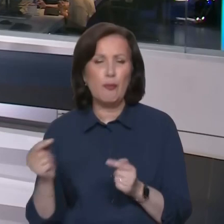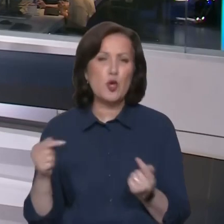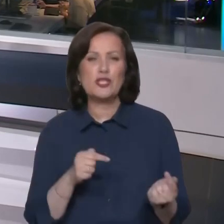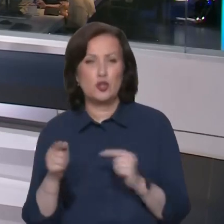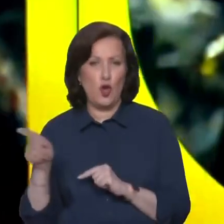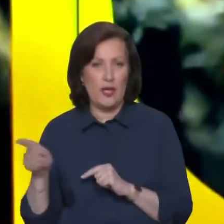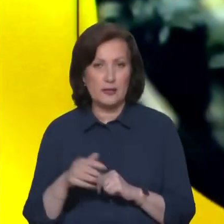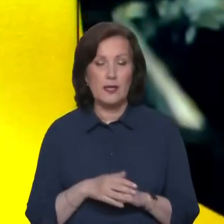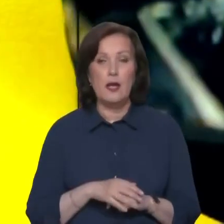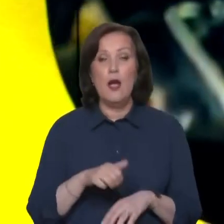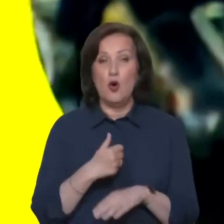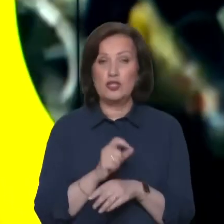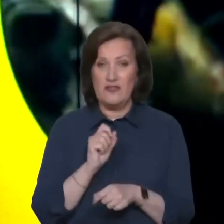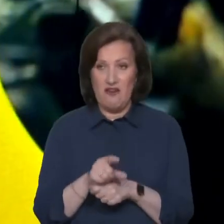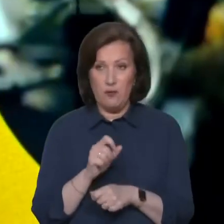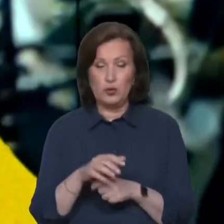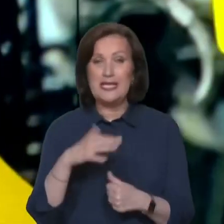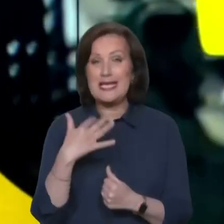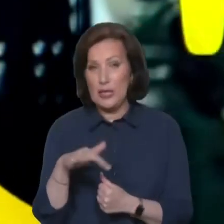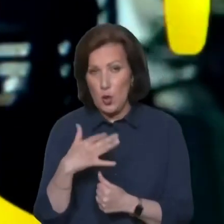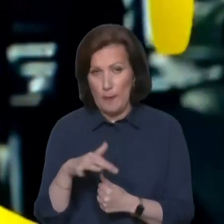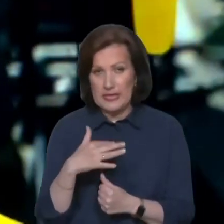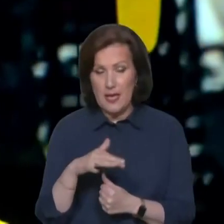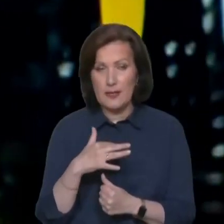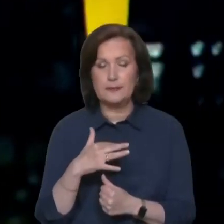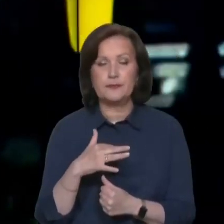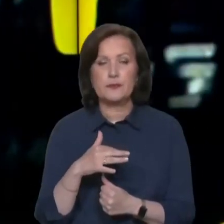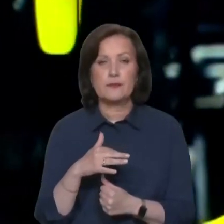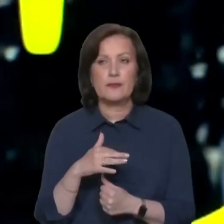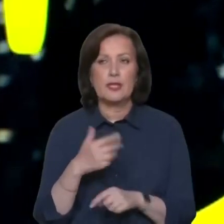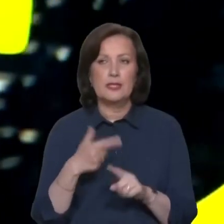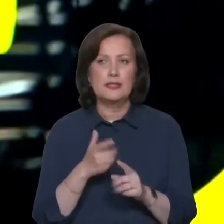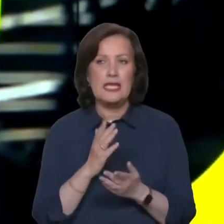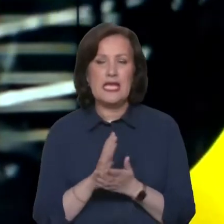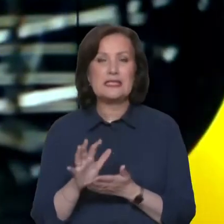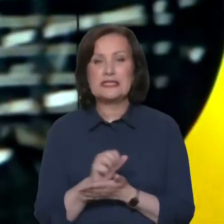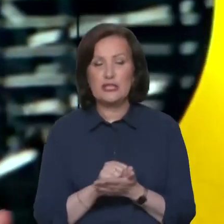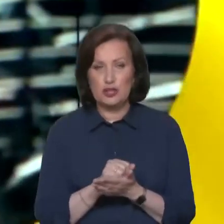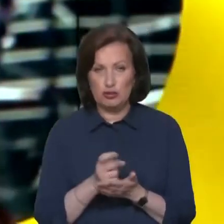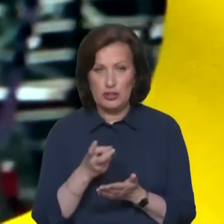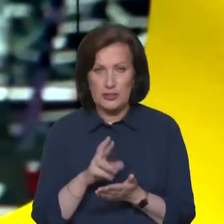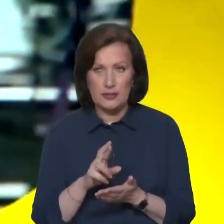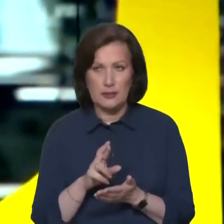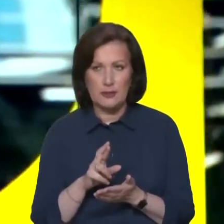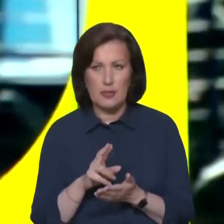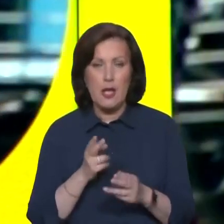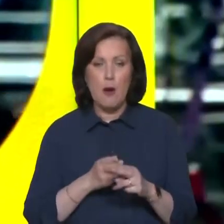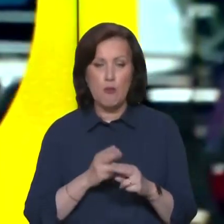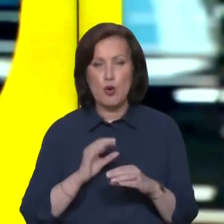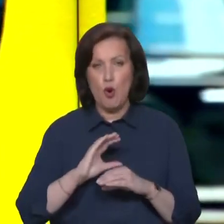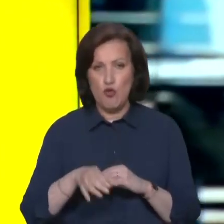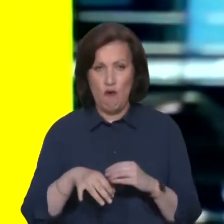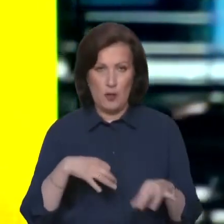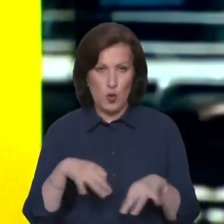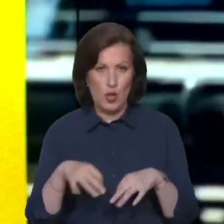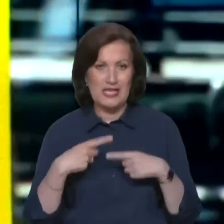Основна функція ось цього гелікоптера, тобто це є знищення броньованої техніки.